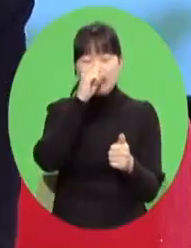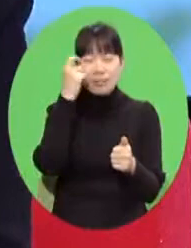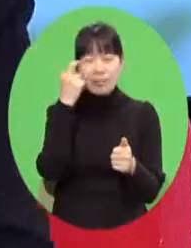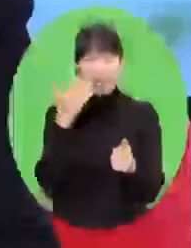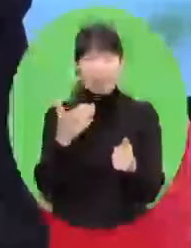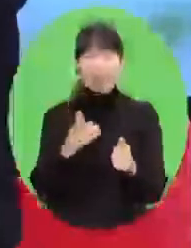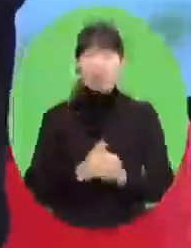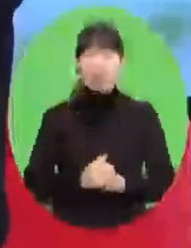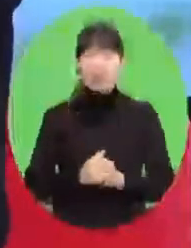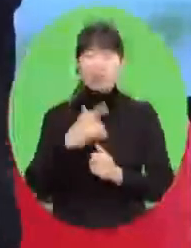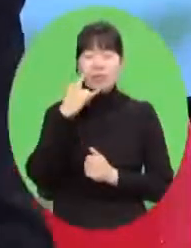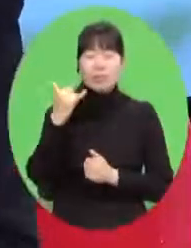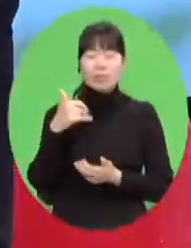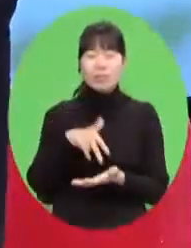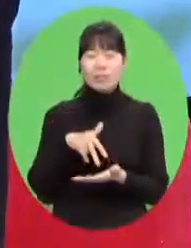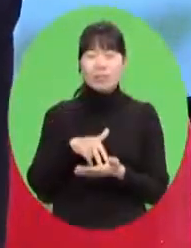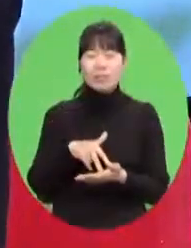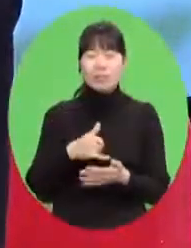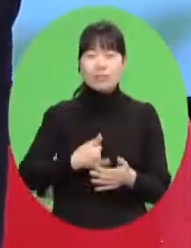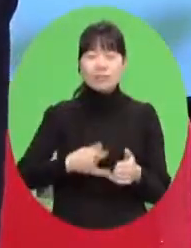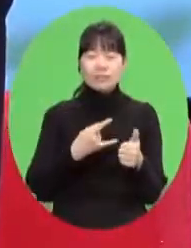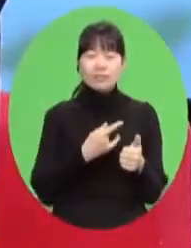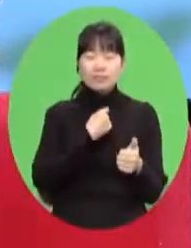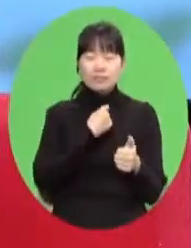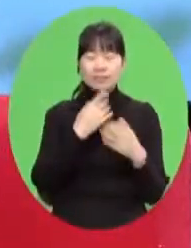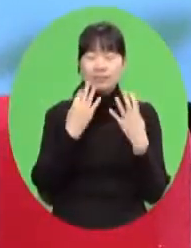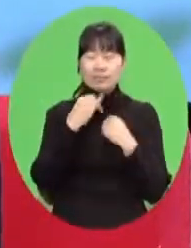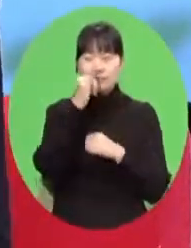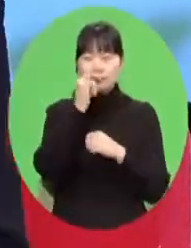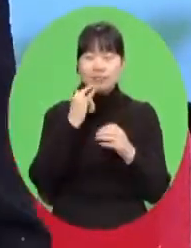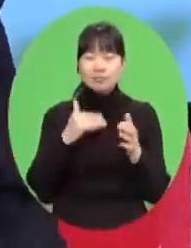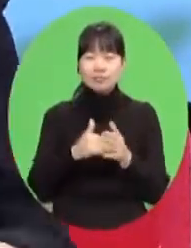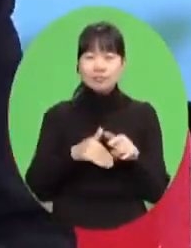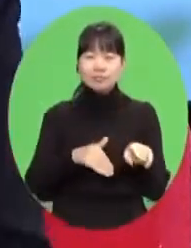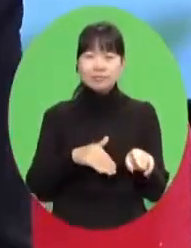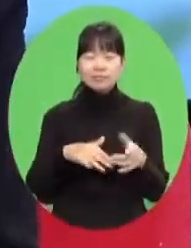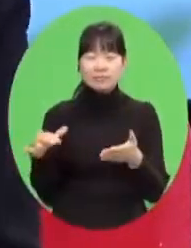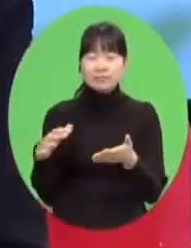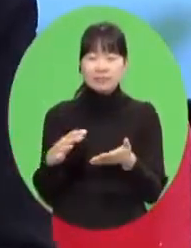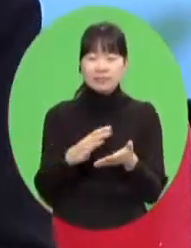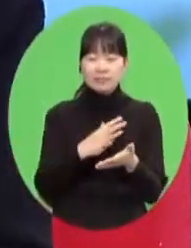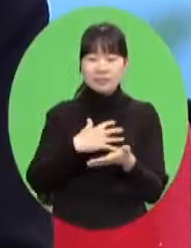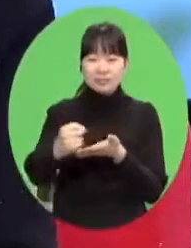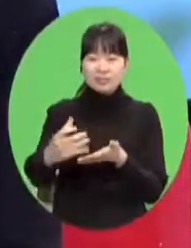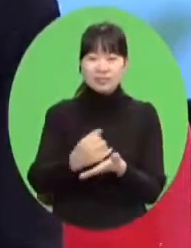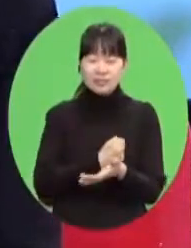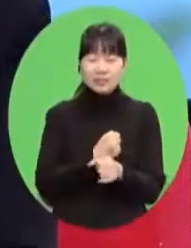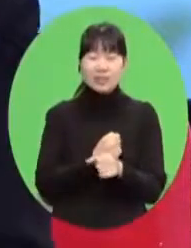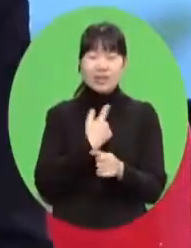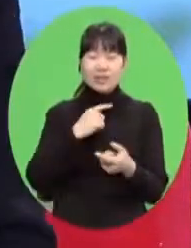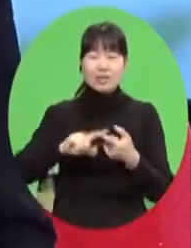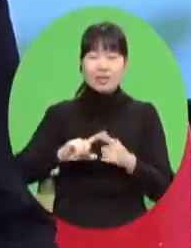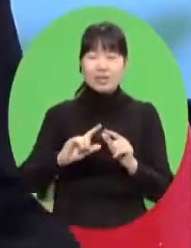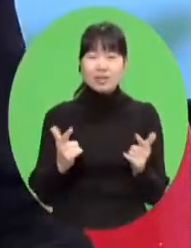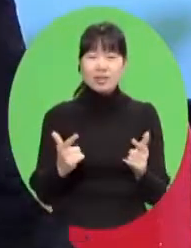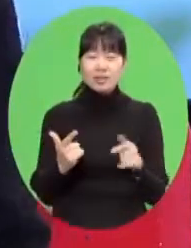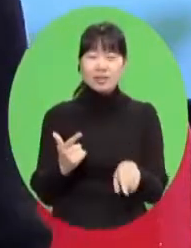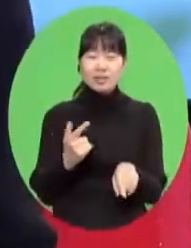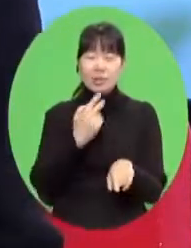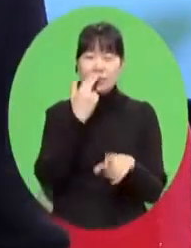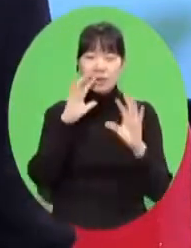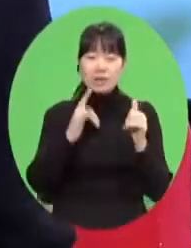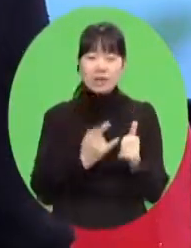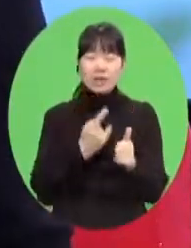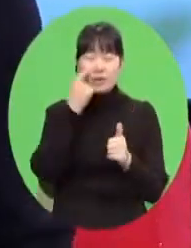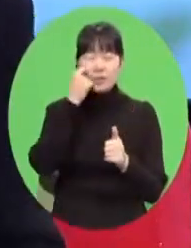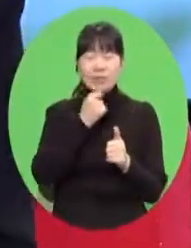그러니까 우리 이제 부모님들이 참 자식한테 바라는 게 많아요. 저렇게 막 뺏고 때려도 진짜 못마땅하고 저걸 또 어린애한테